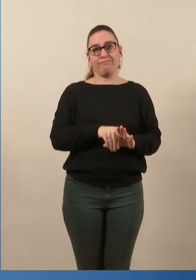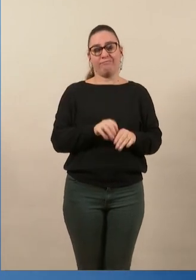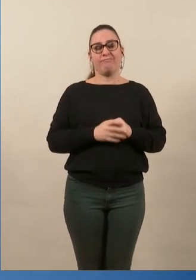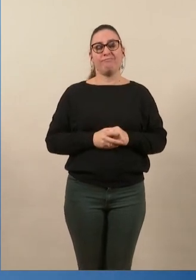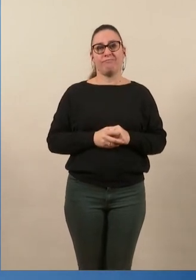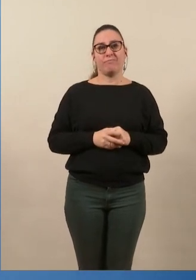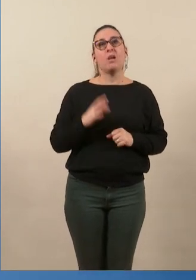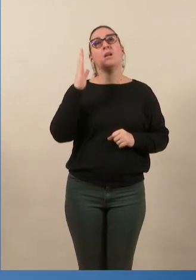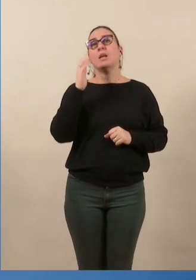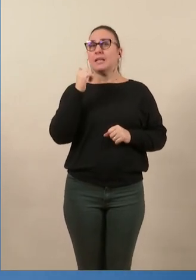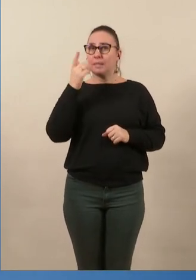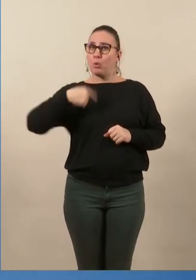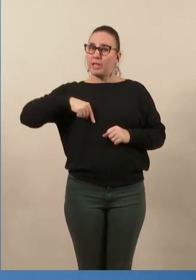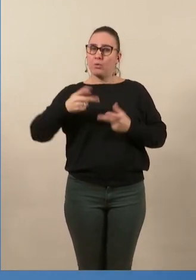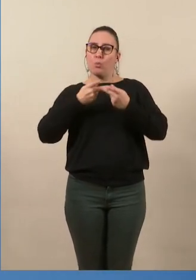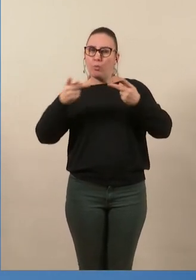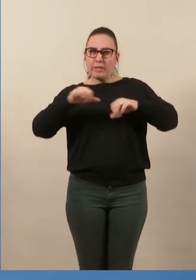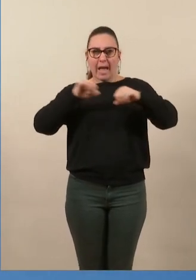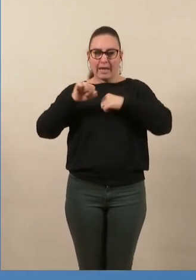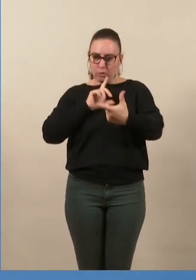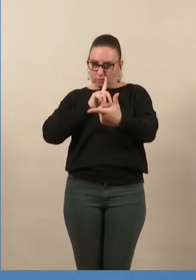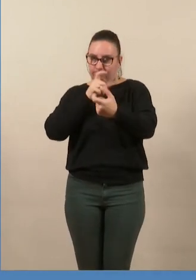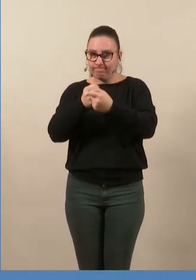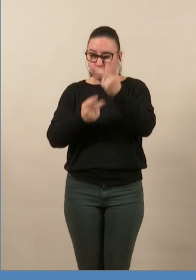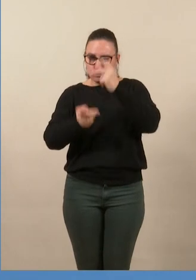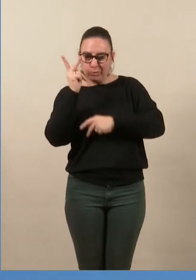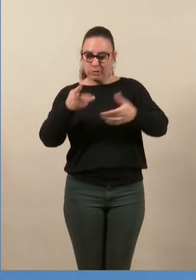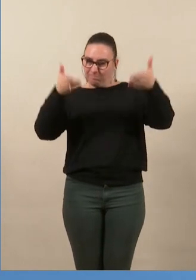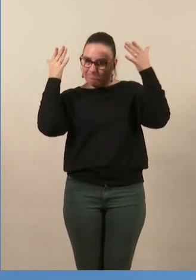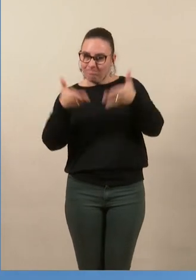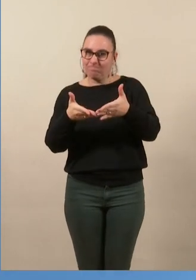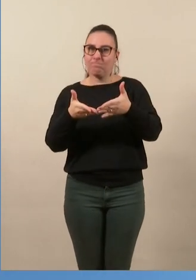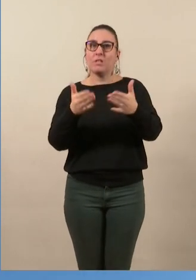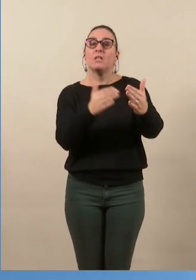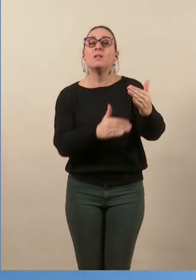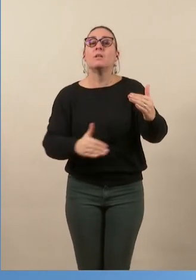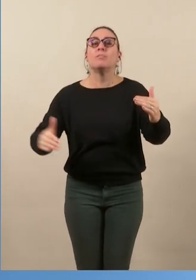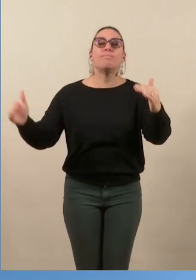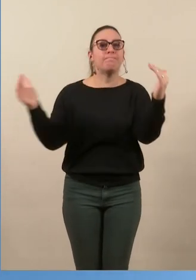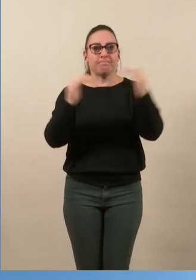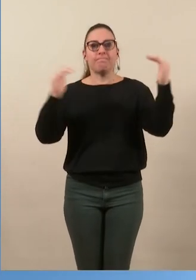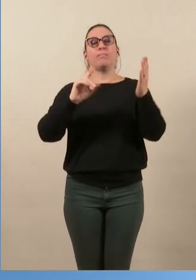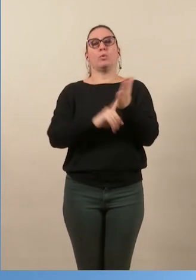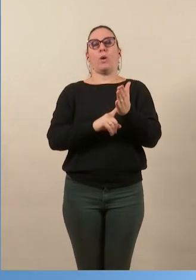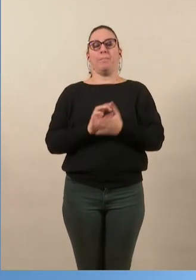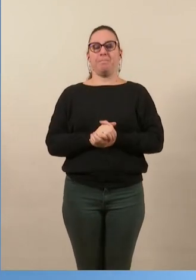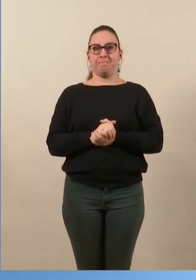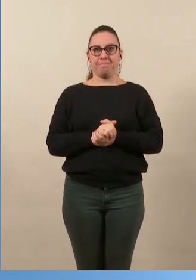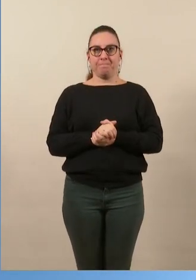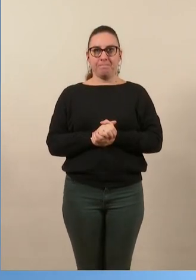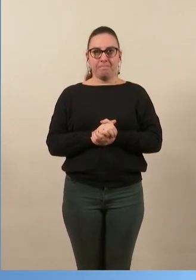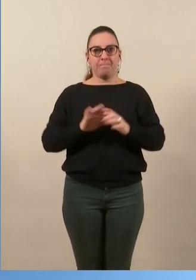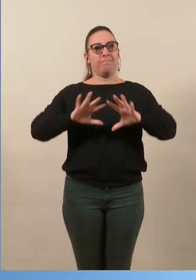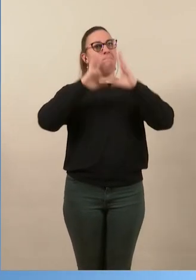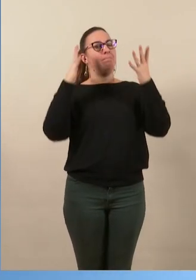tout à fait justifié que notre action publique soit plus forte pour assurer cette égalité concrète des droits voilà ce que je